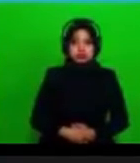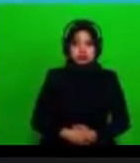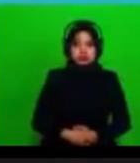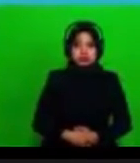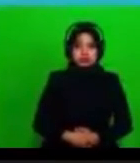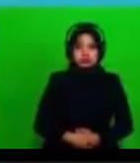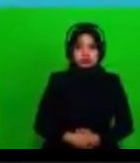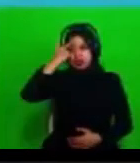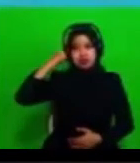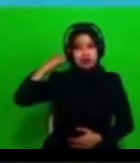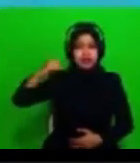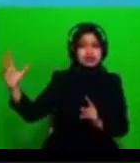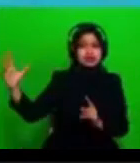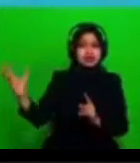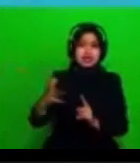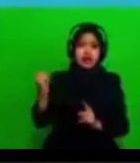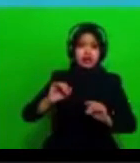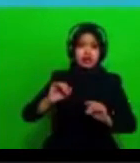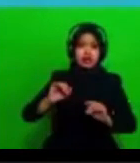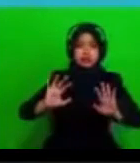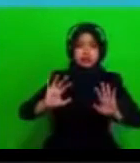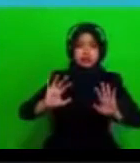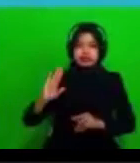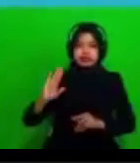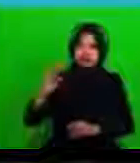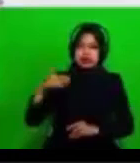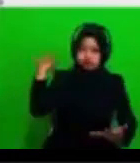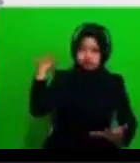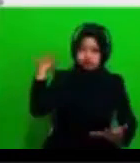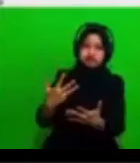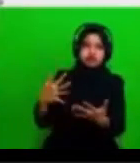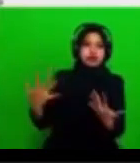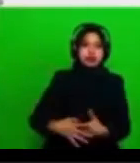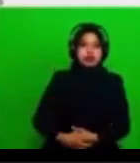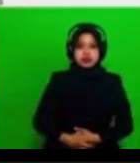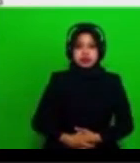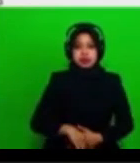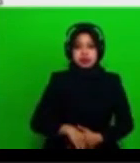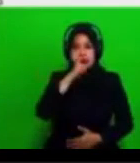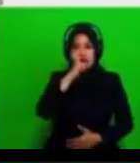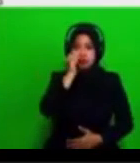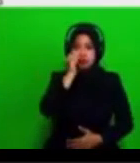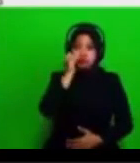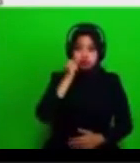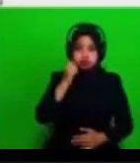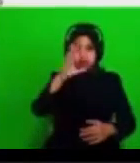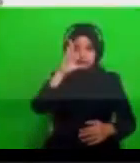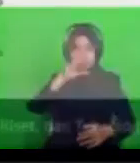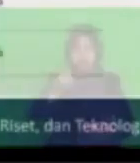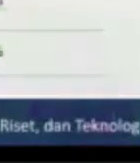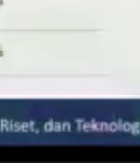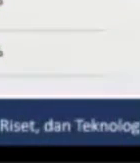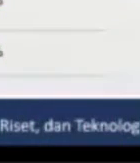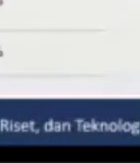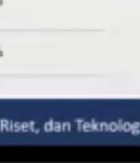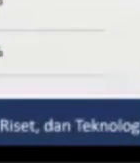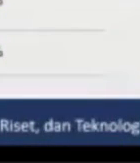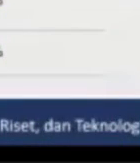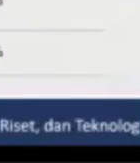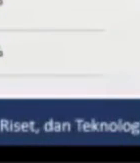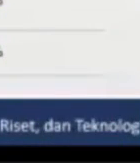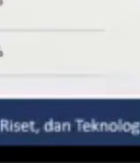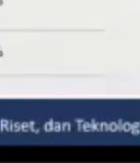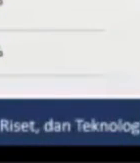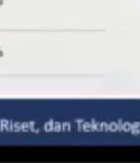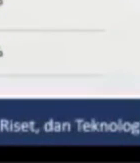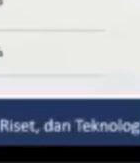Merdeka belajar. Jadi target untuk 15 tahun ke depan, Bapak-Ibu bisa cermati ya, ada kelompok dasar